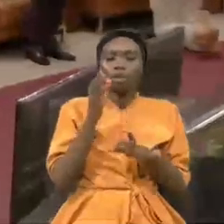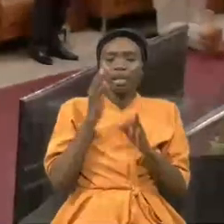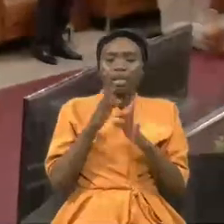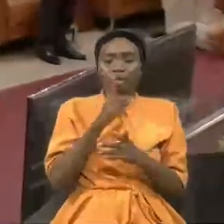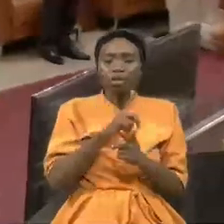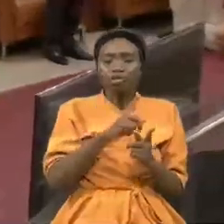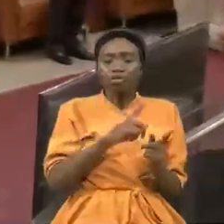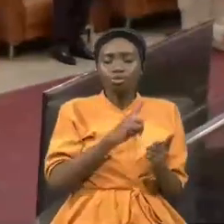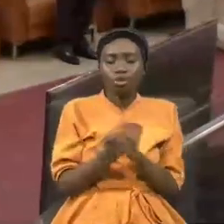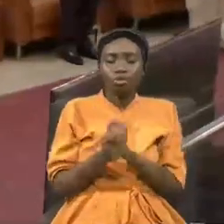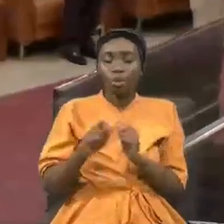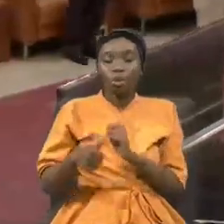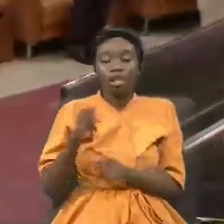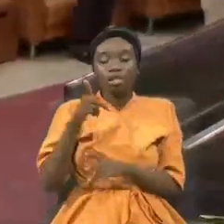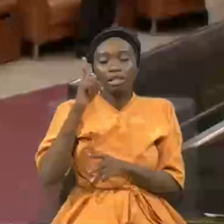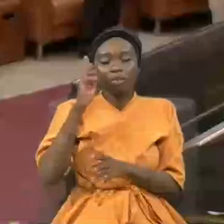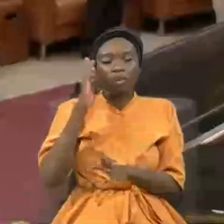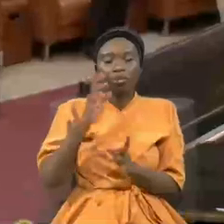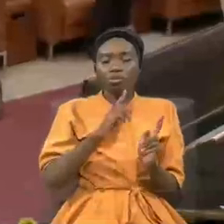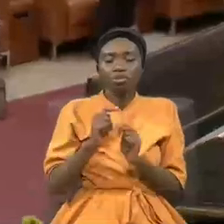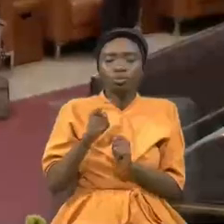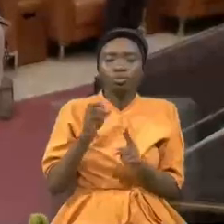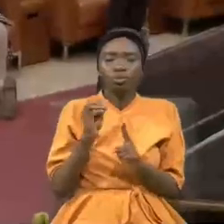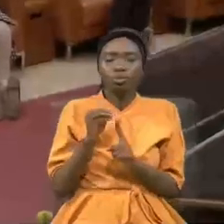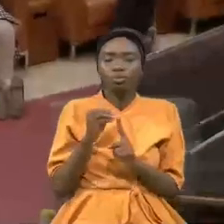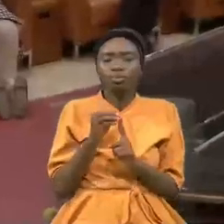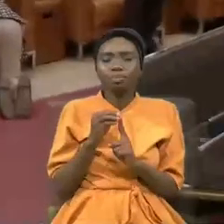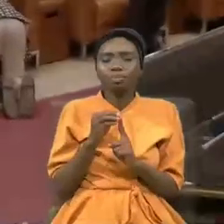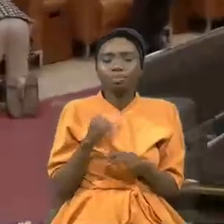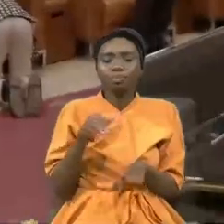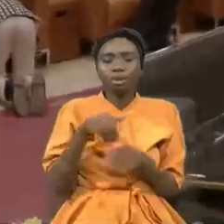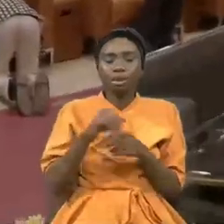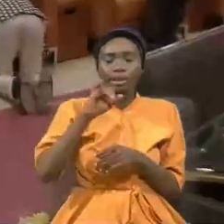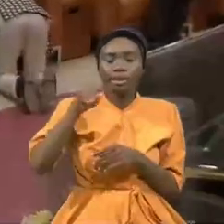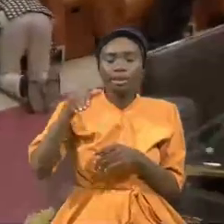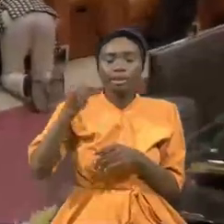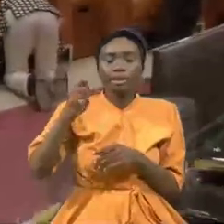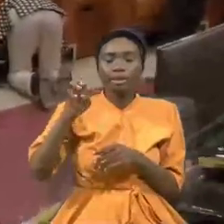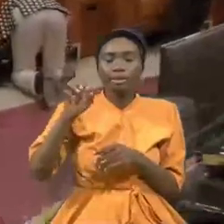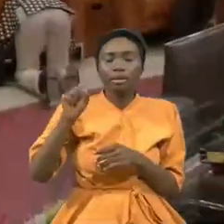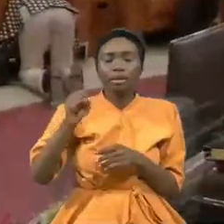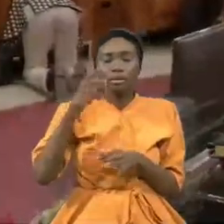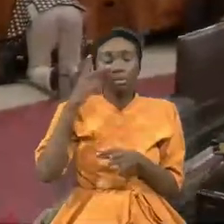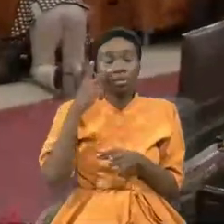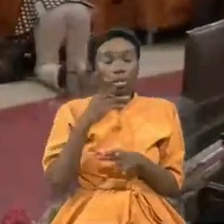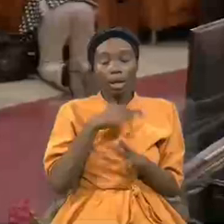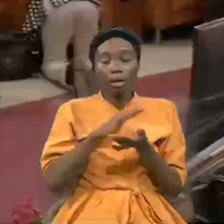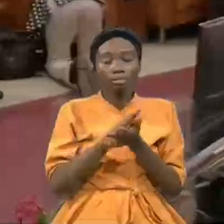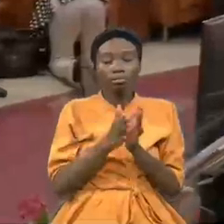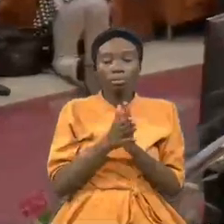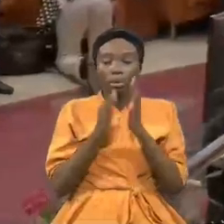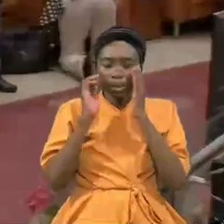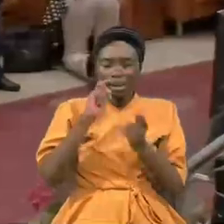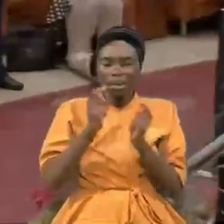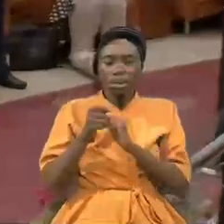S'il a transformé les autres, il va vous transformer aussi. Alors, il a changé Saul, il est devenu l'apôtre